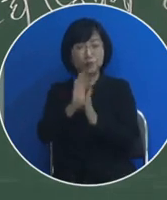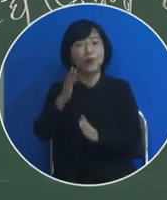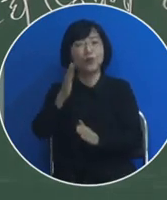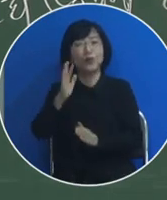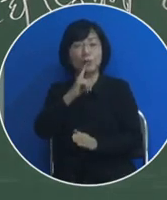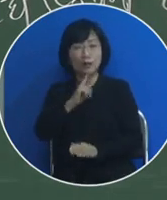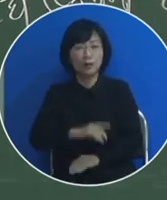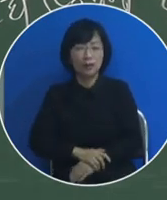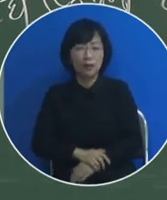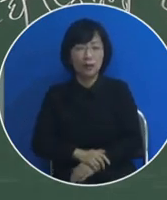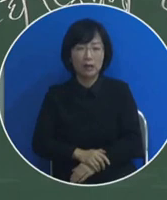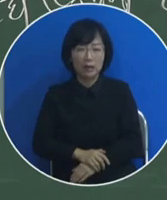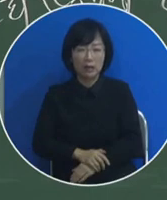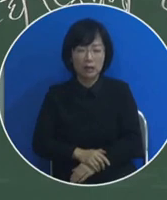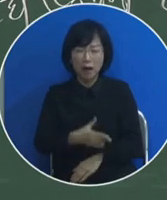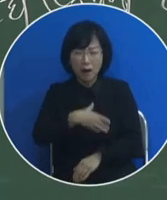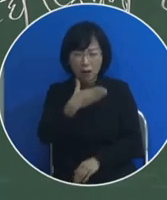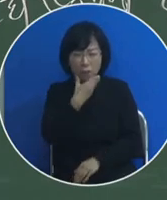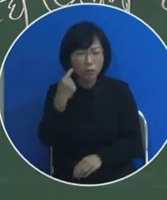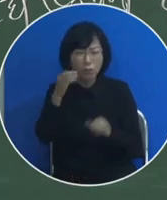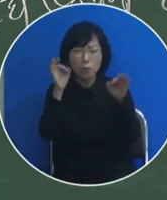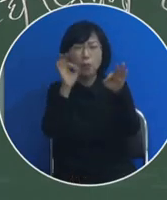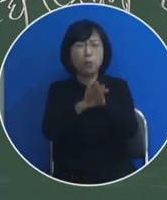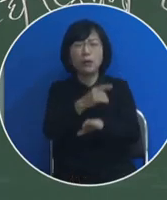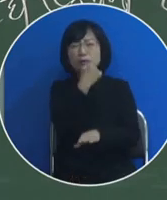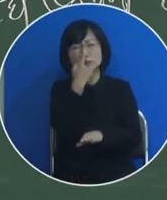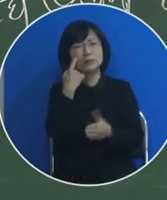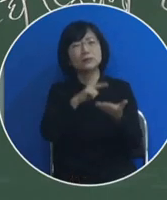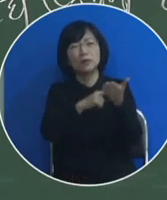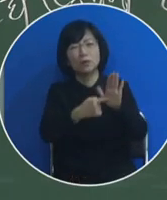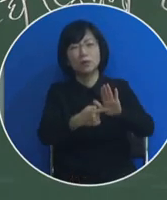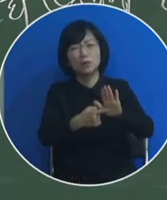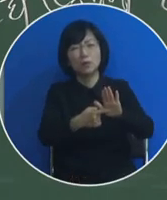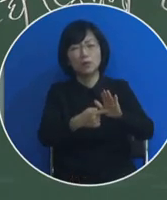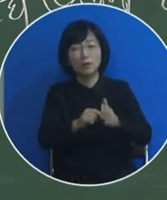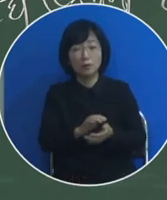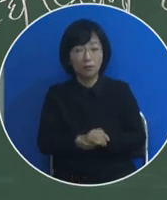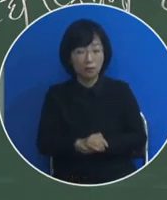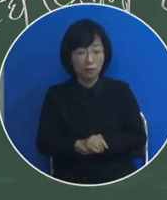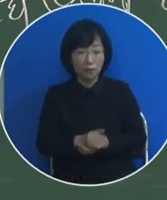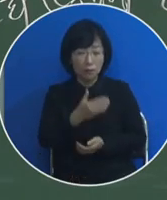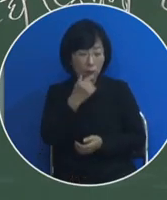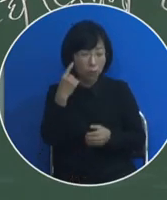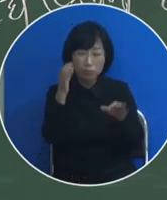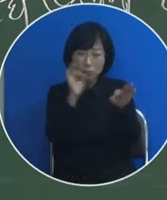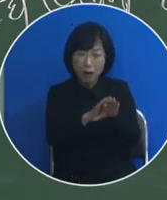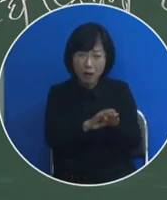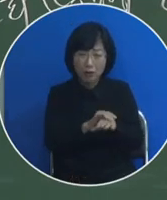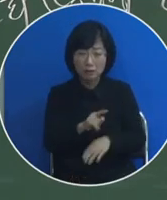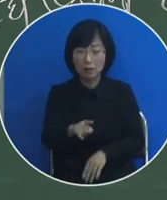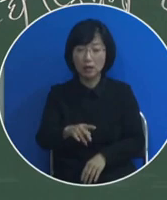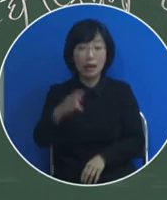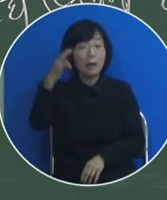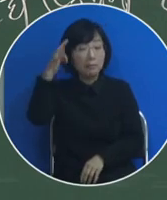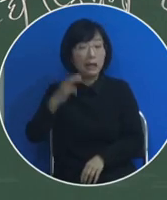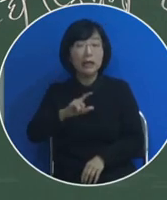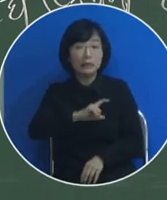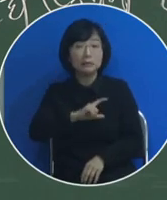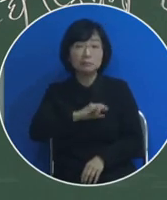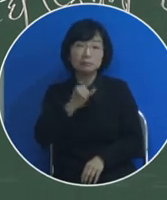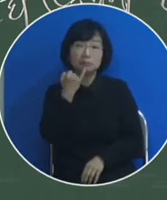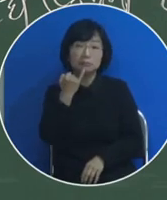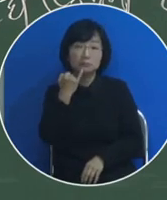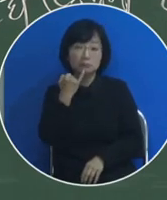거요. 마리아 이름으로 기도돼 응답된다고 하는 거니까. But that means the gospel has disappeared because they're saying you can receive answers to prayer if you pray in Mary's name. 마리아도